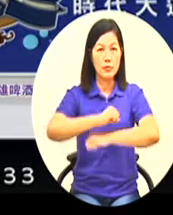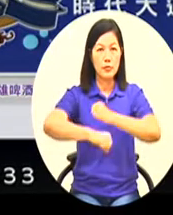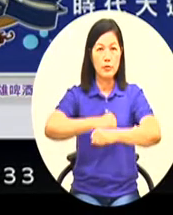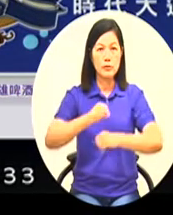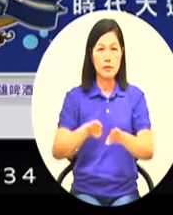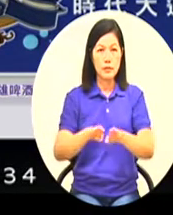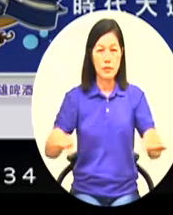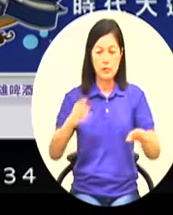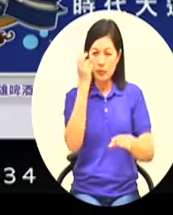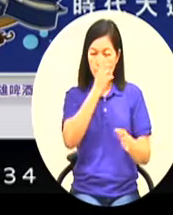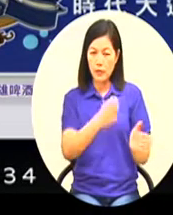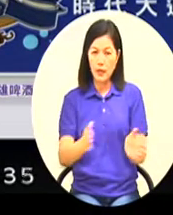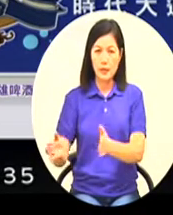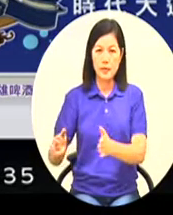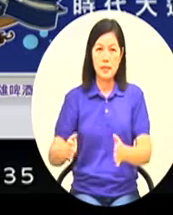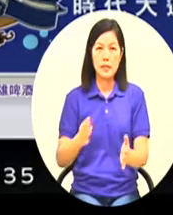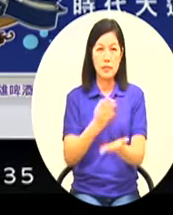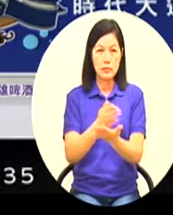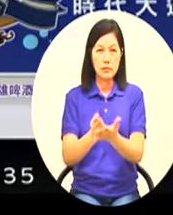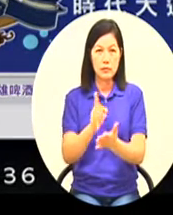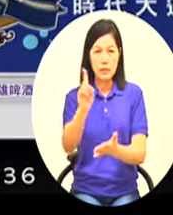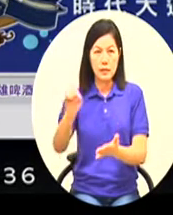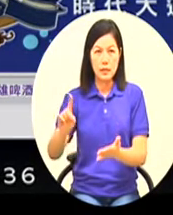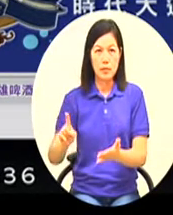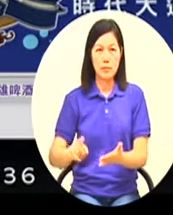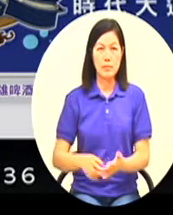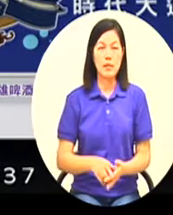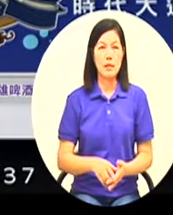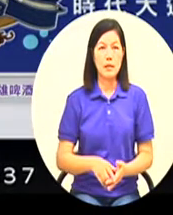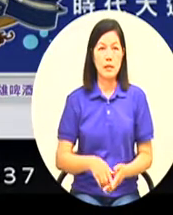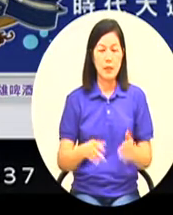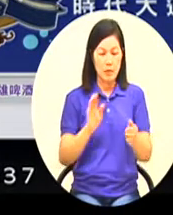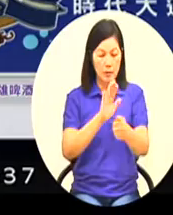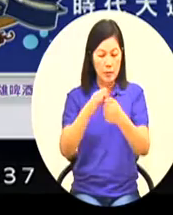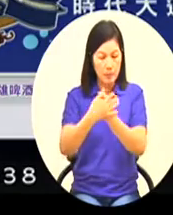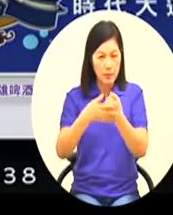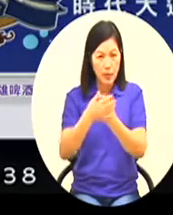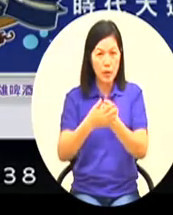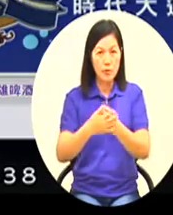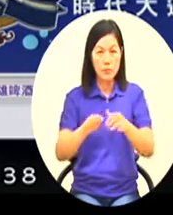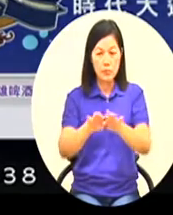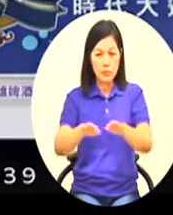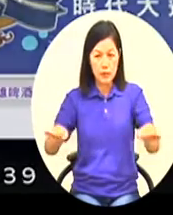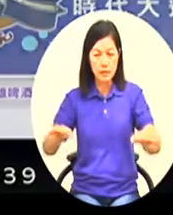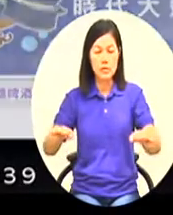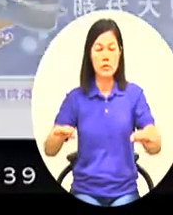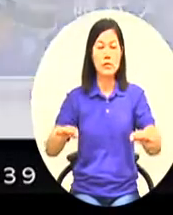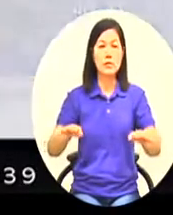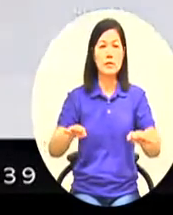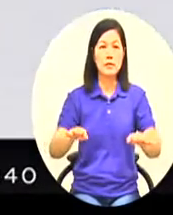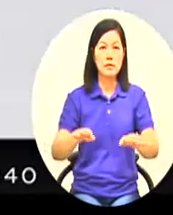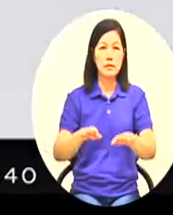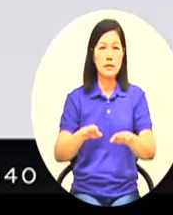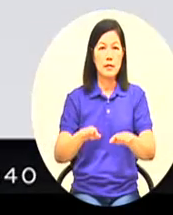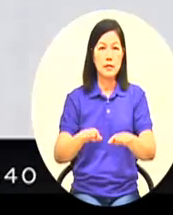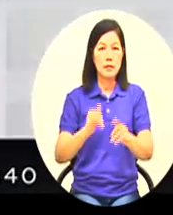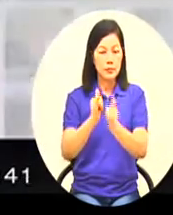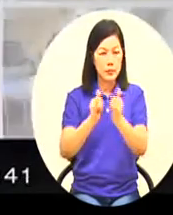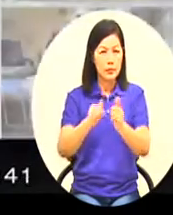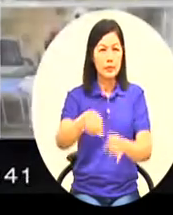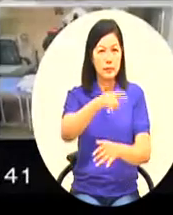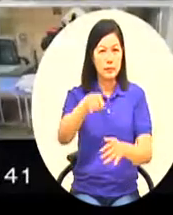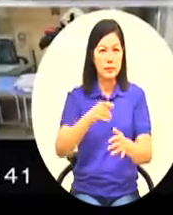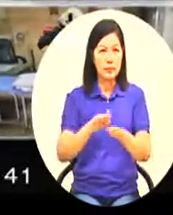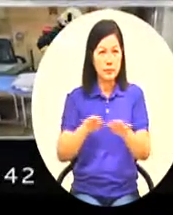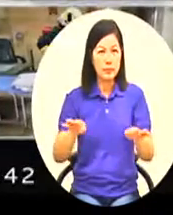全管理之一事项，自主安全管理，以维护参与活动的民众的安全。鉴于本新北市老人长